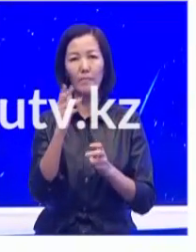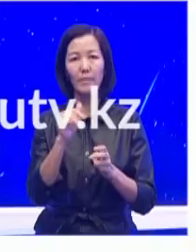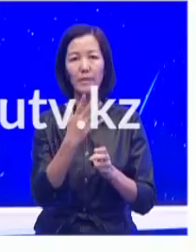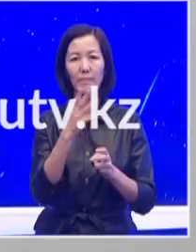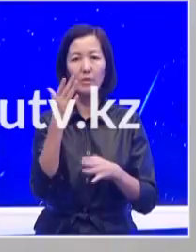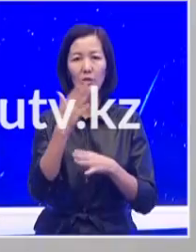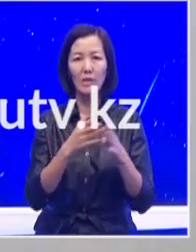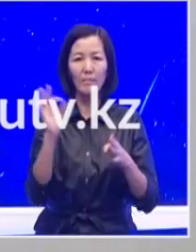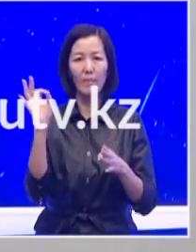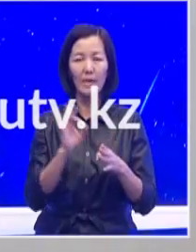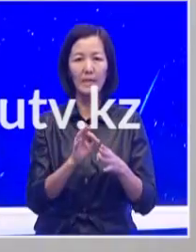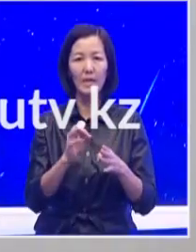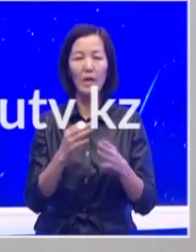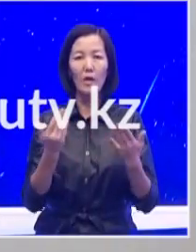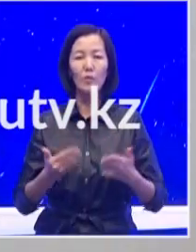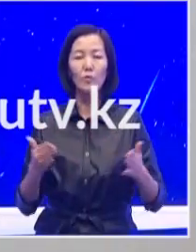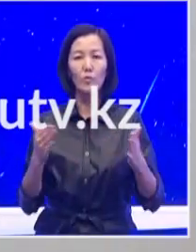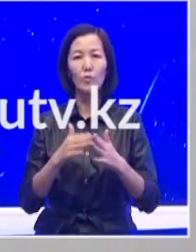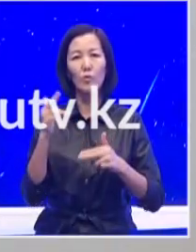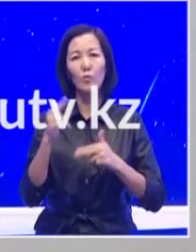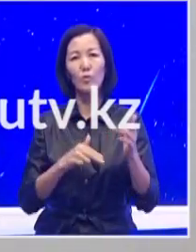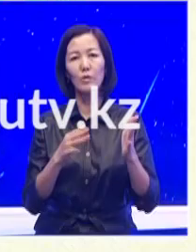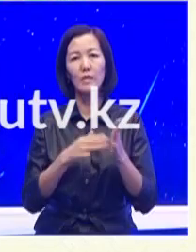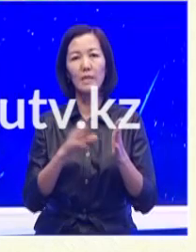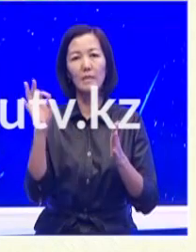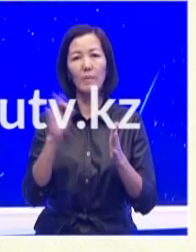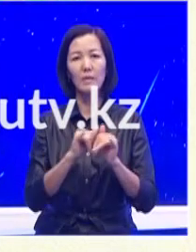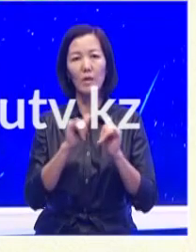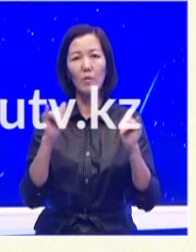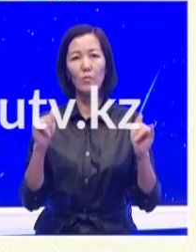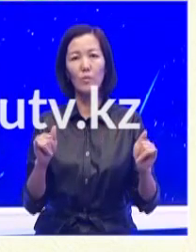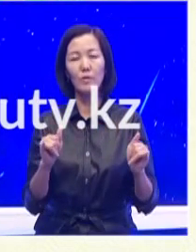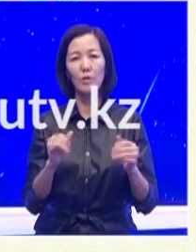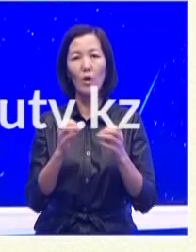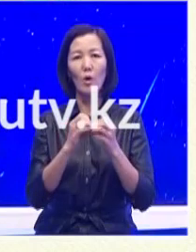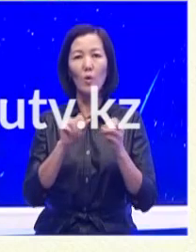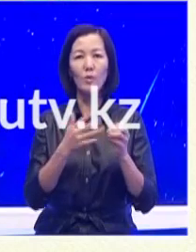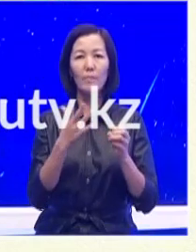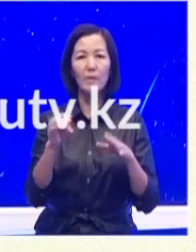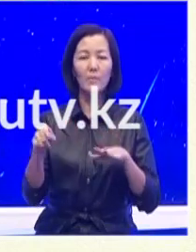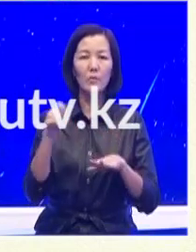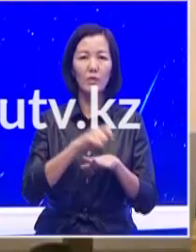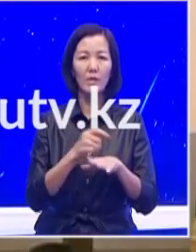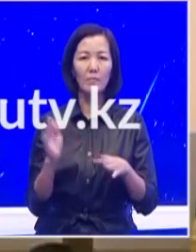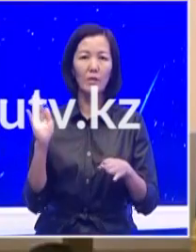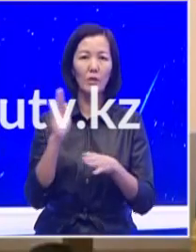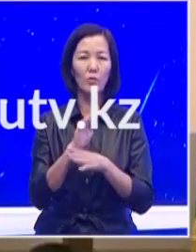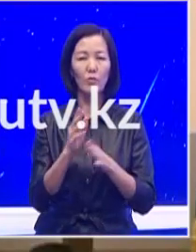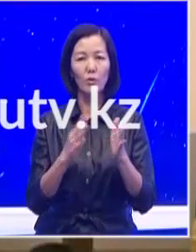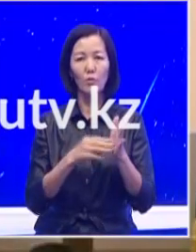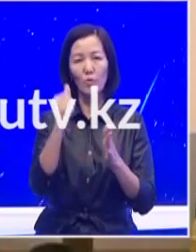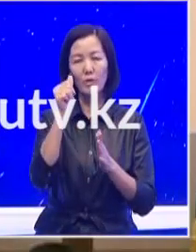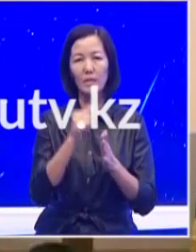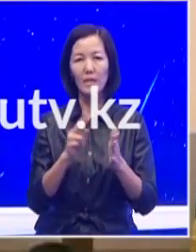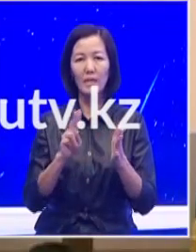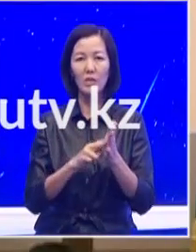ал тұрғын үй көлемі 8%-ға өсті. Яғни ағымдағы жылы тұрғын үй қоры 10 миллион шаршы метрге толықты. Соңғы 9 айда 7